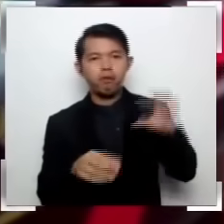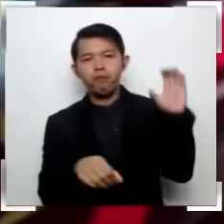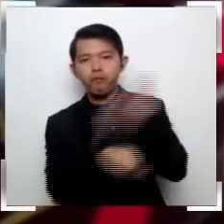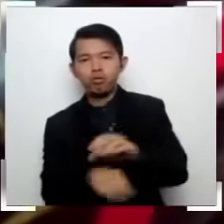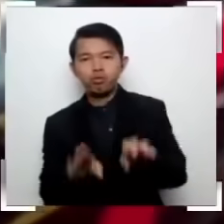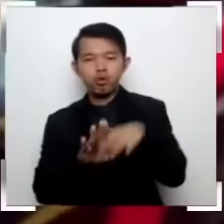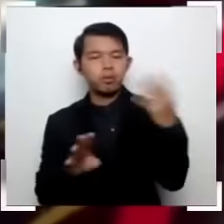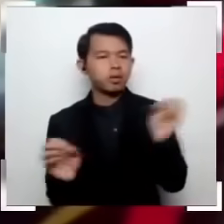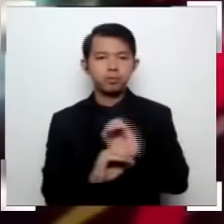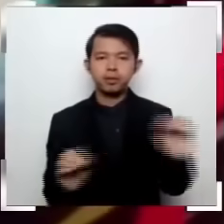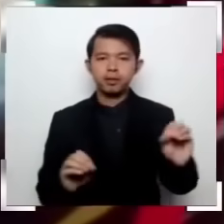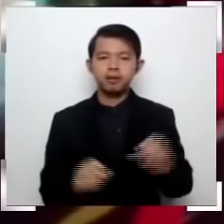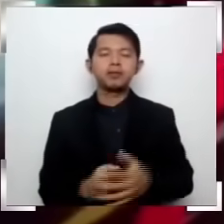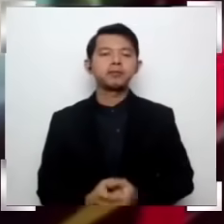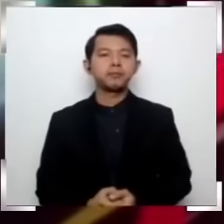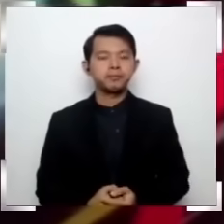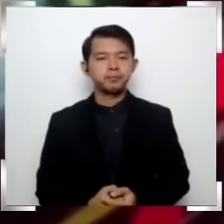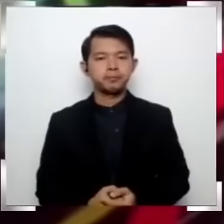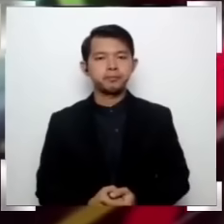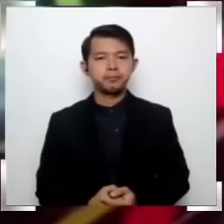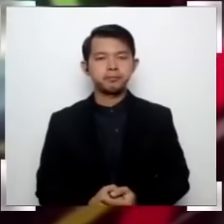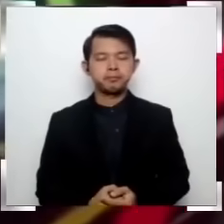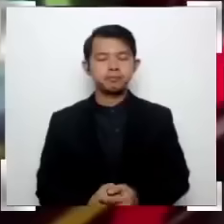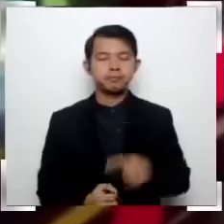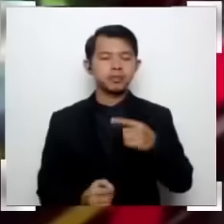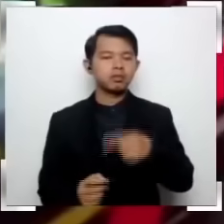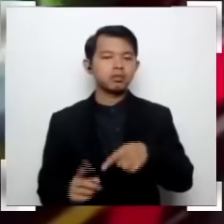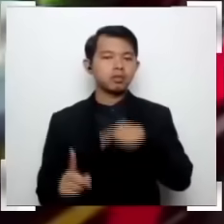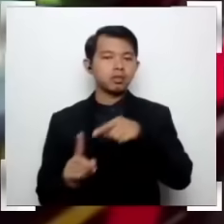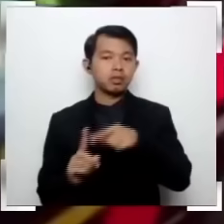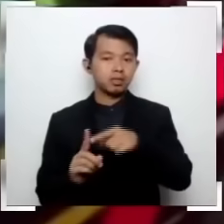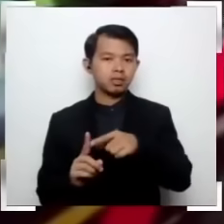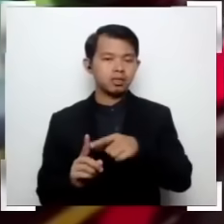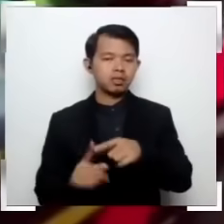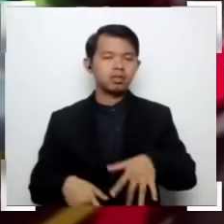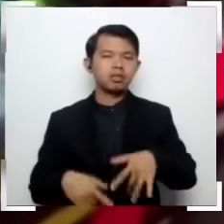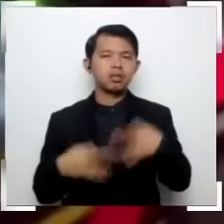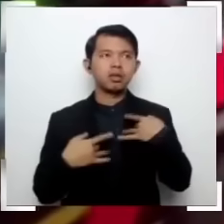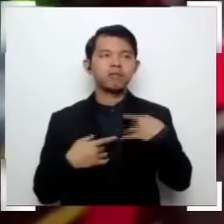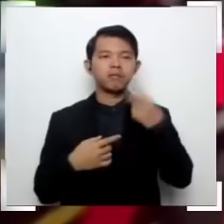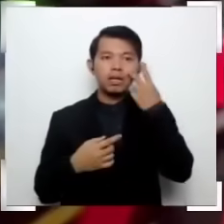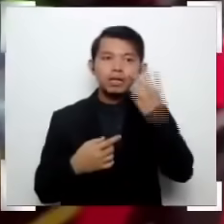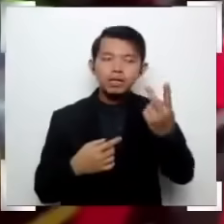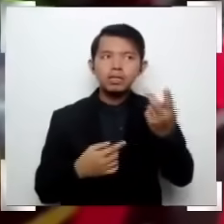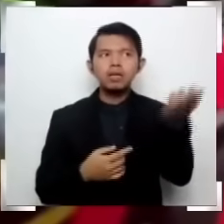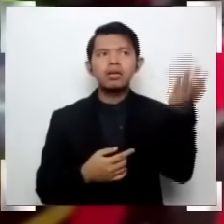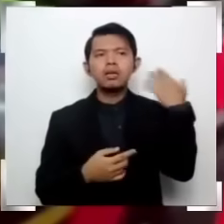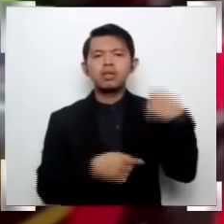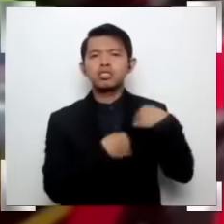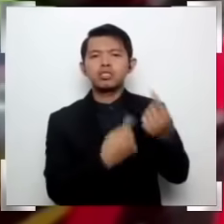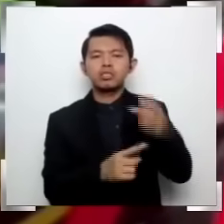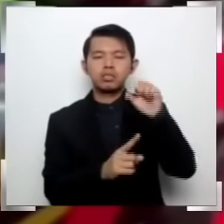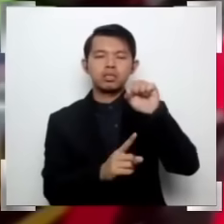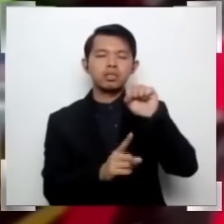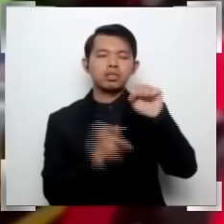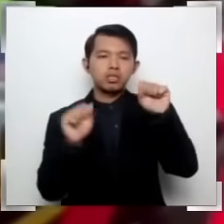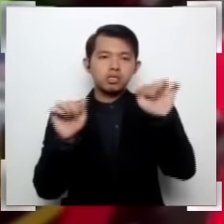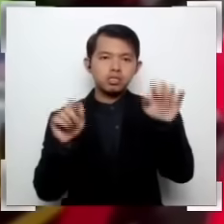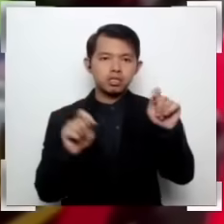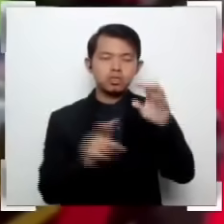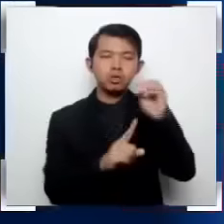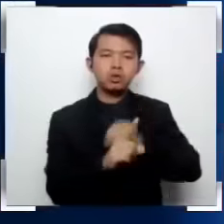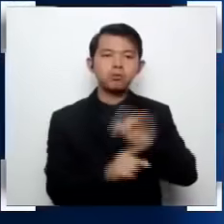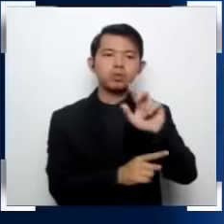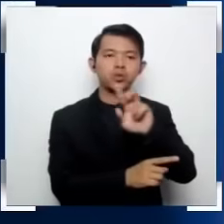ama. Huli raw nakitang buhay si Pansakala noong Sabado, October 28. Inoautopsy na ang labi para matukoy